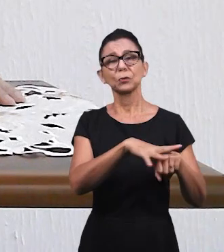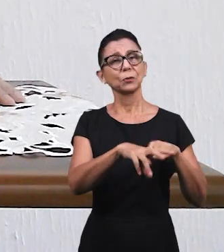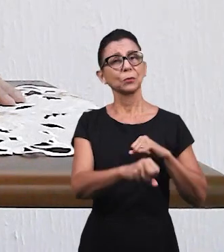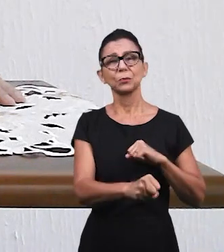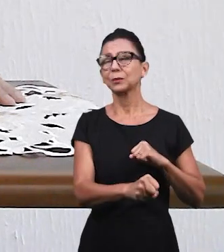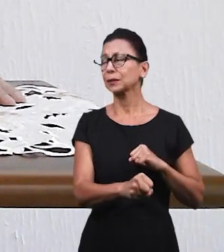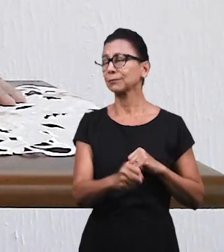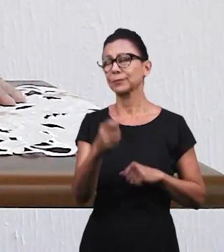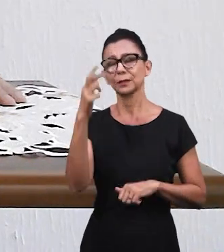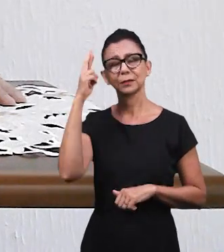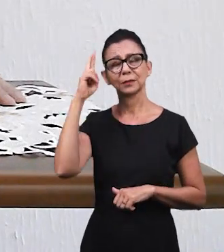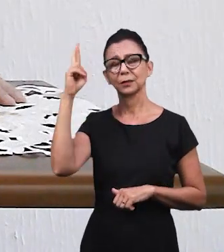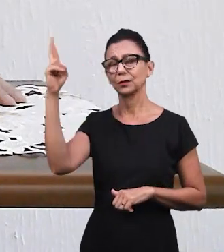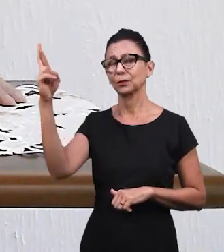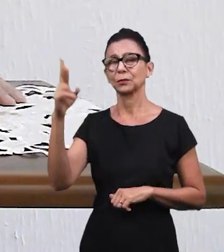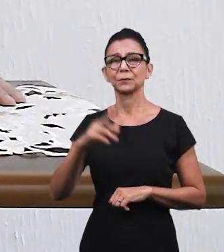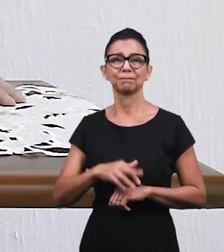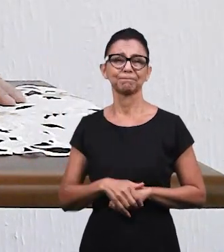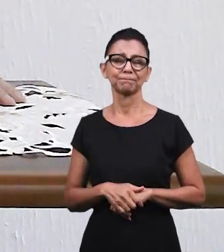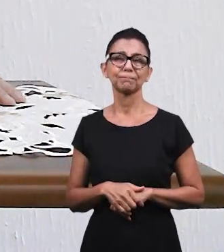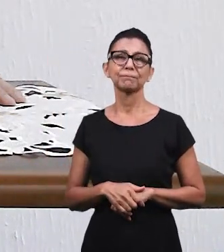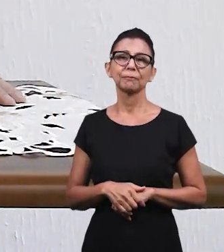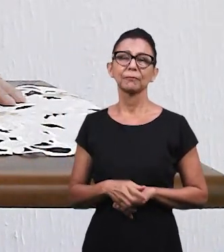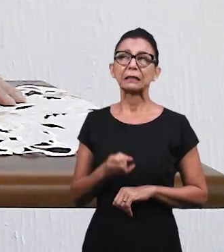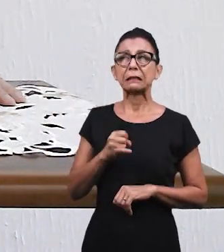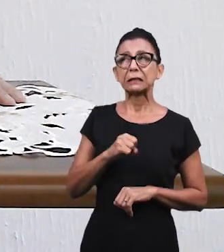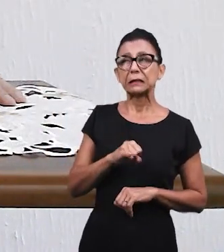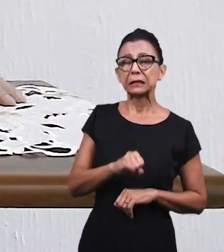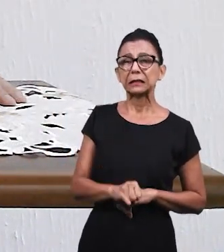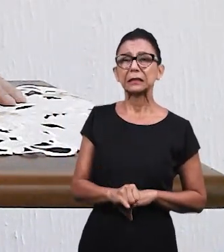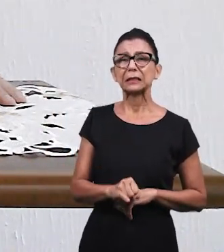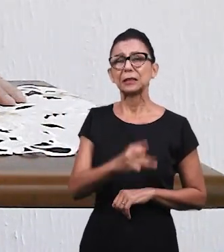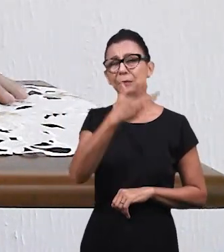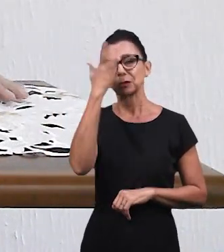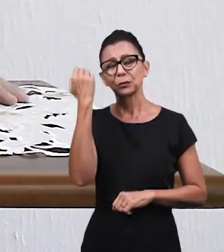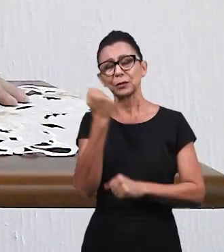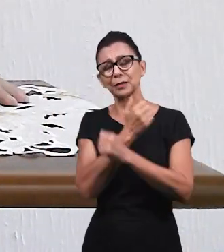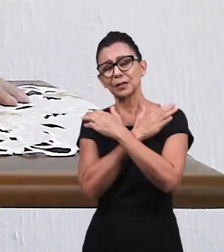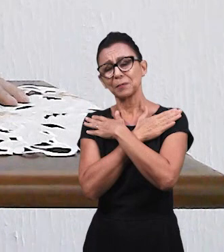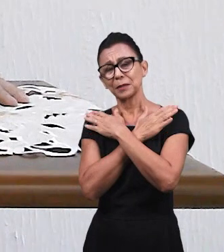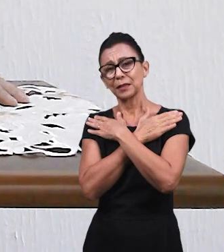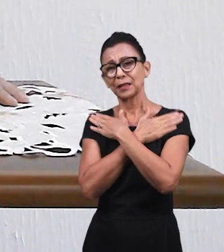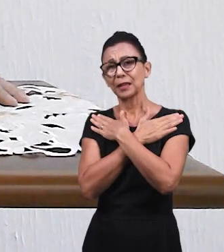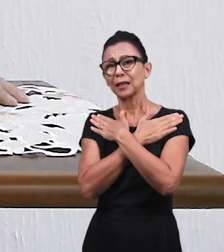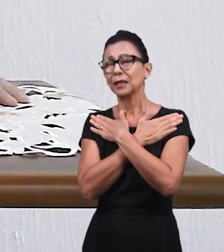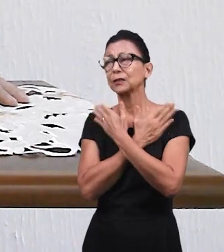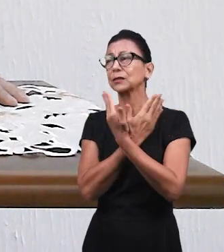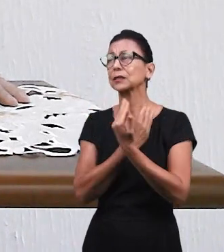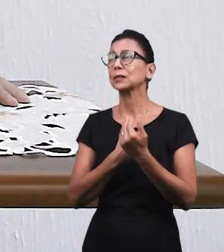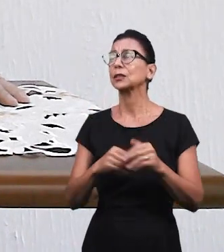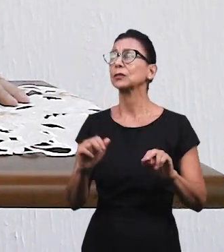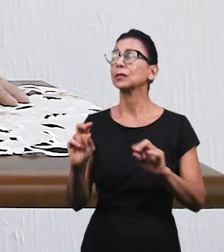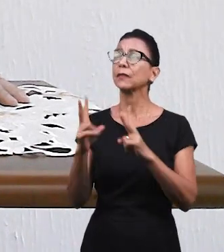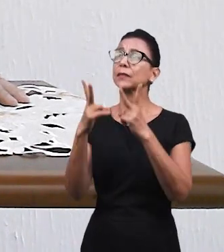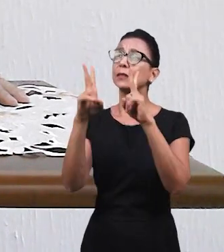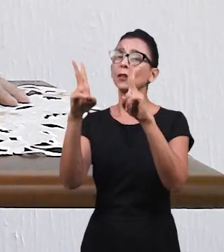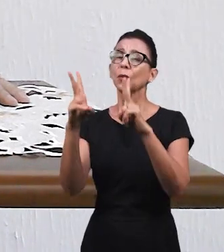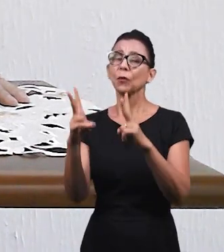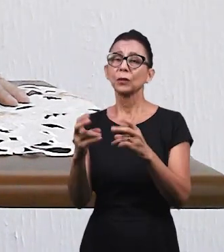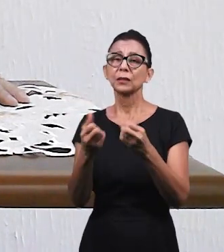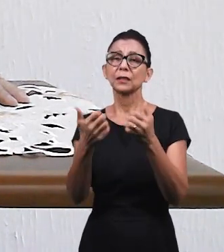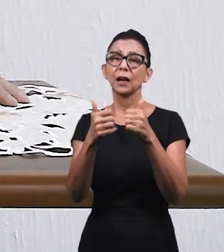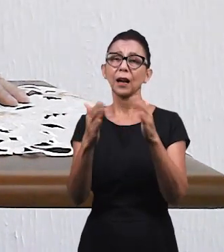благословения здоровья, дай здоровье детям Твоим. Если кто-то без работы, открой двери,